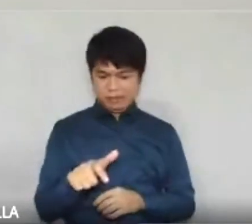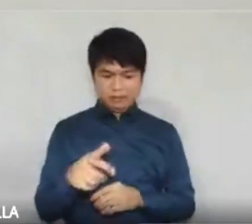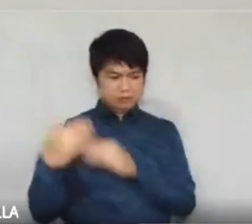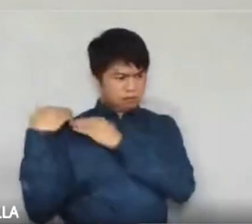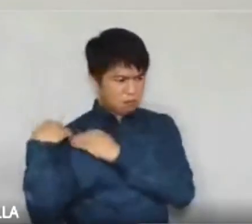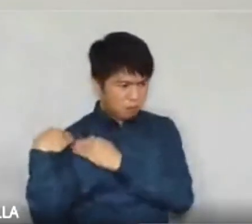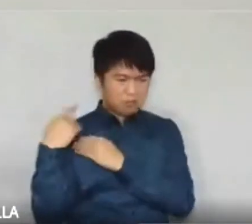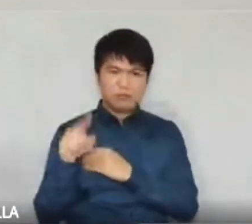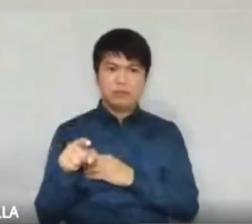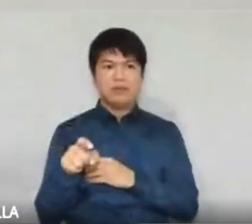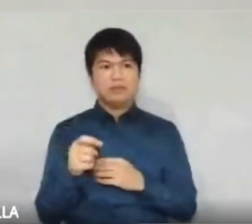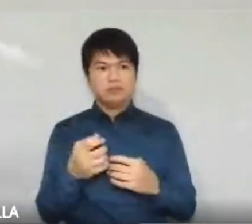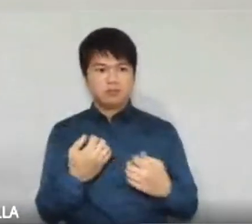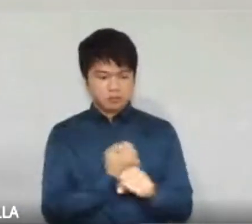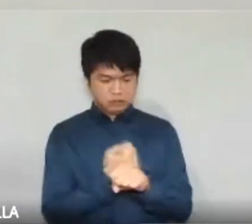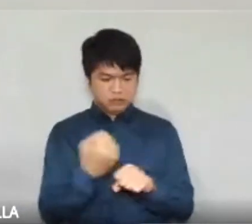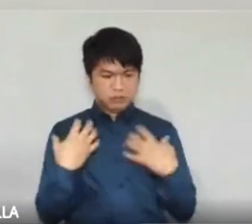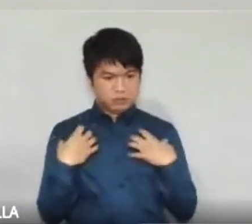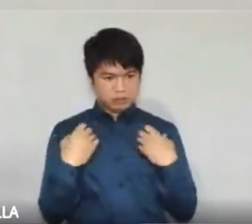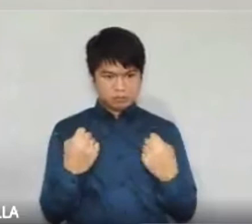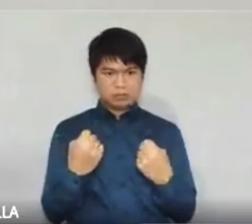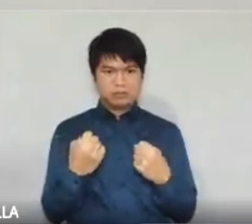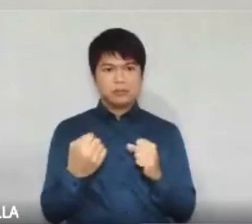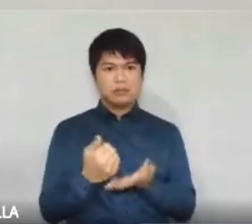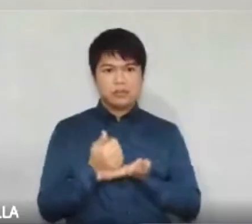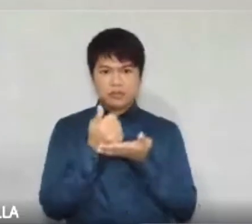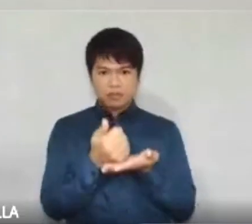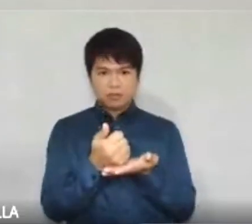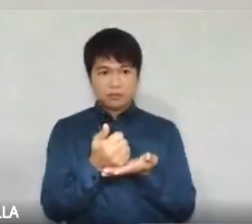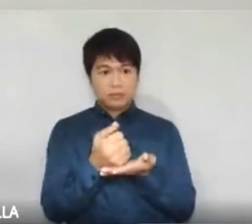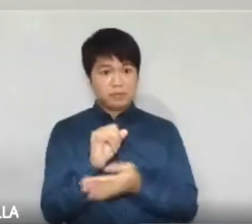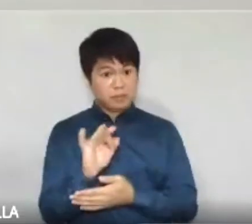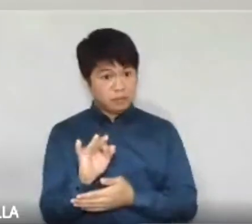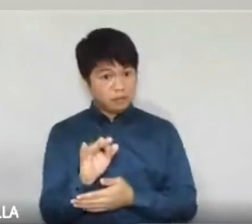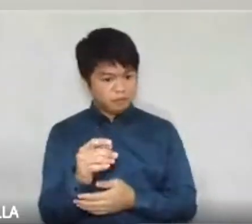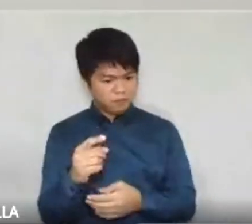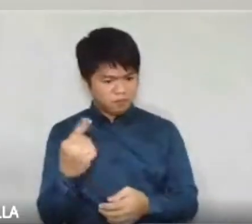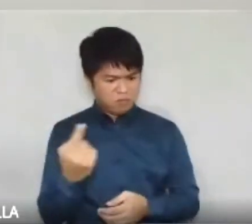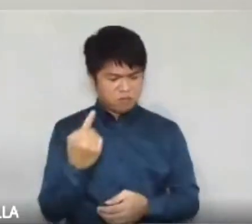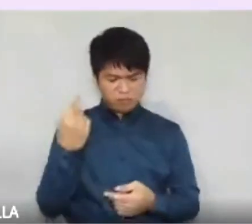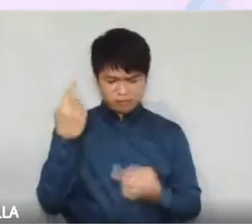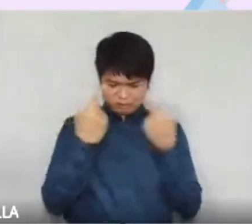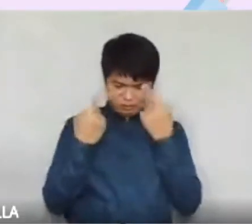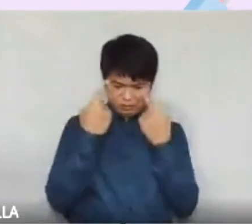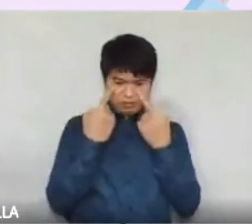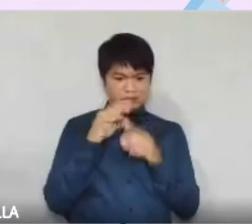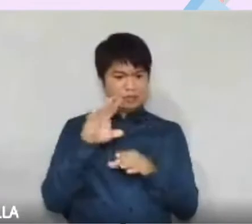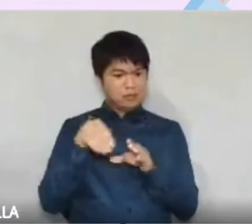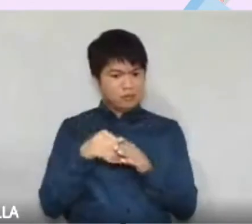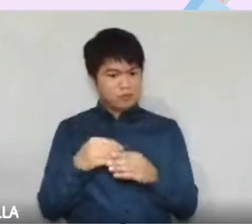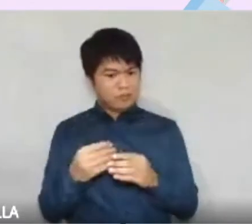mas nakapagtitibay. Makakatulong din kung parating kasama sa konsiderasyon ng mga stakeholders.